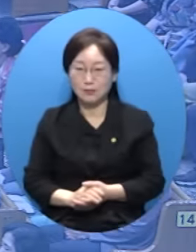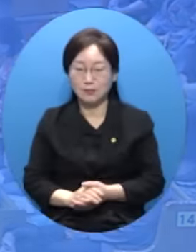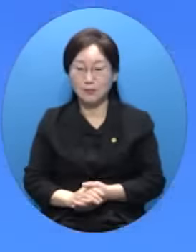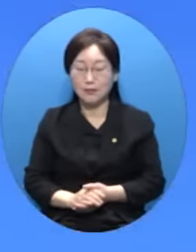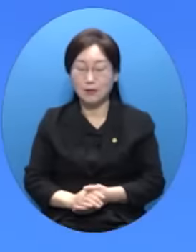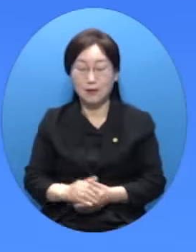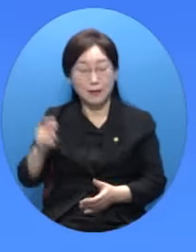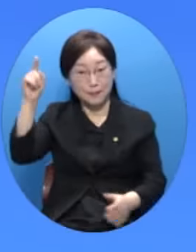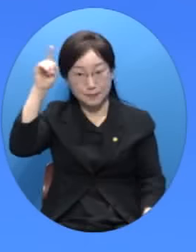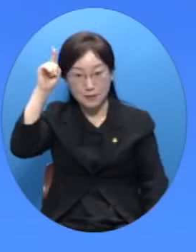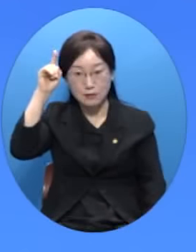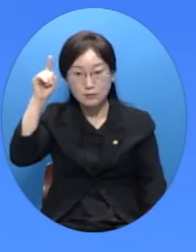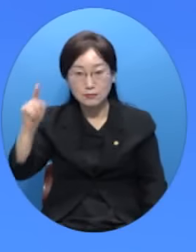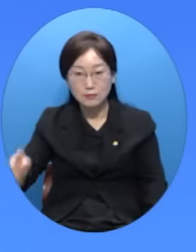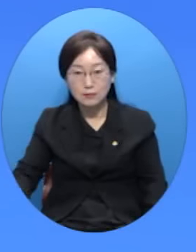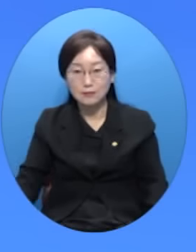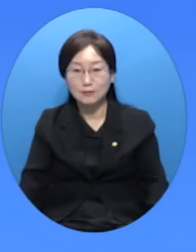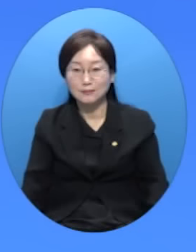전적으로